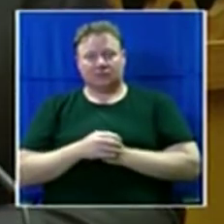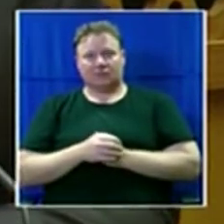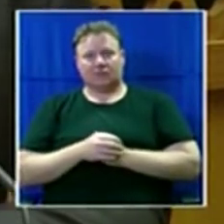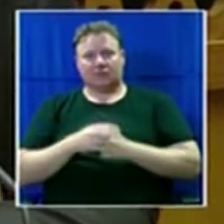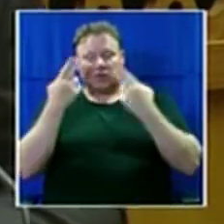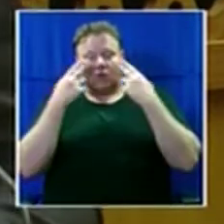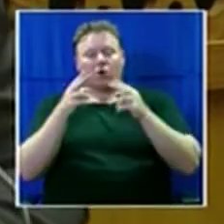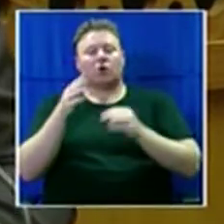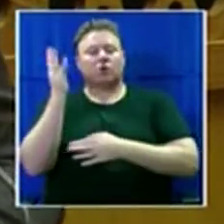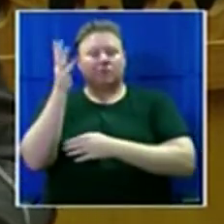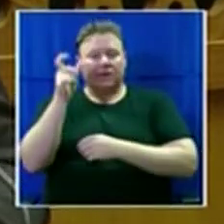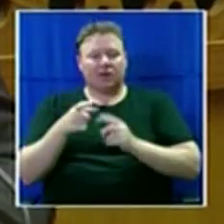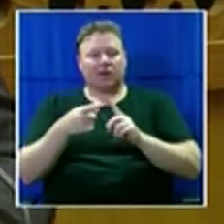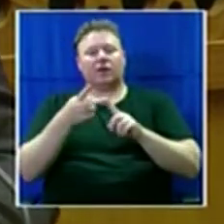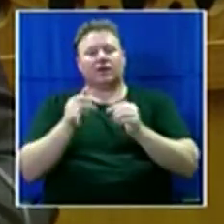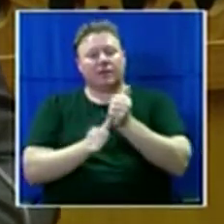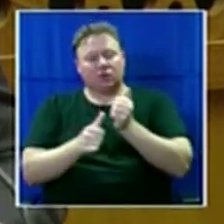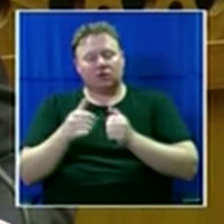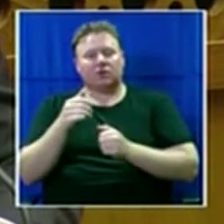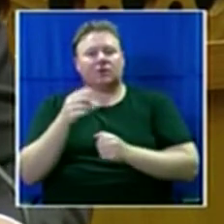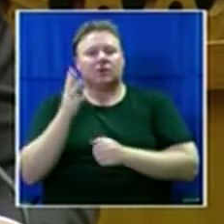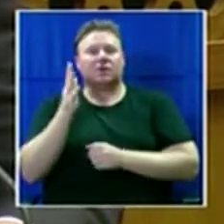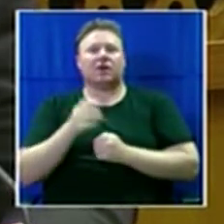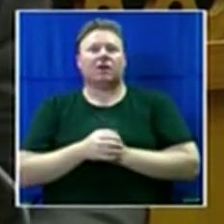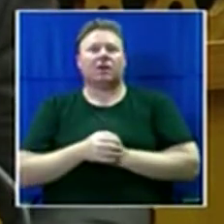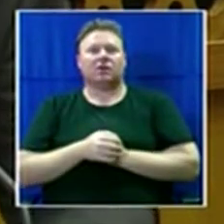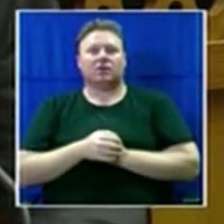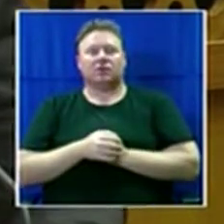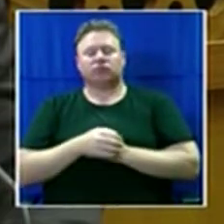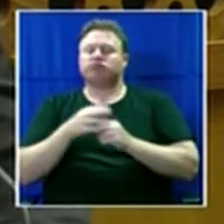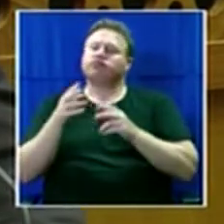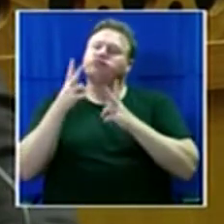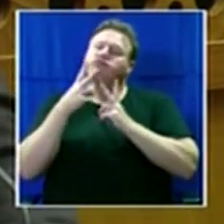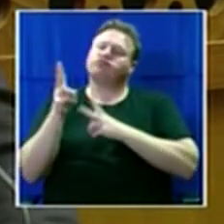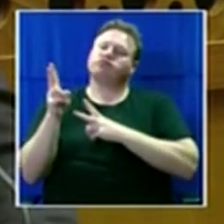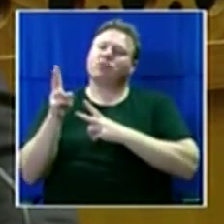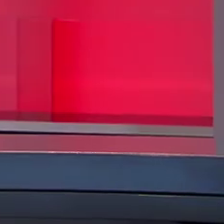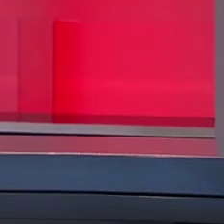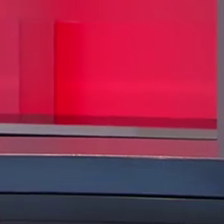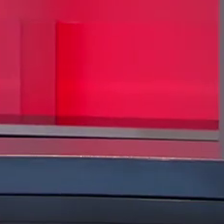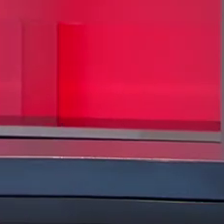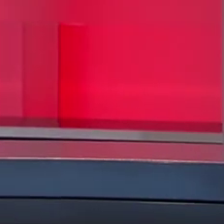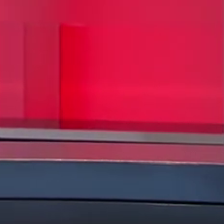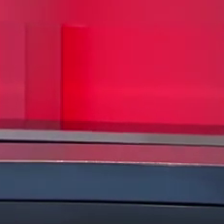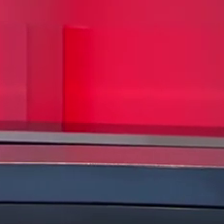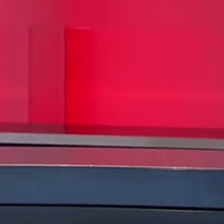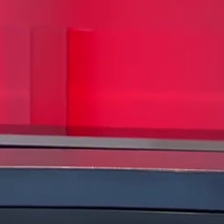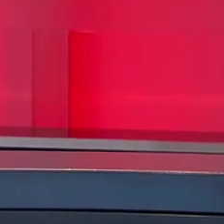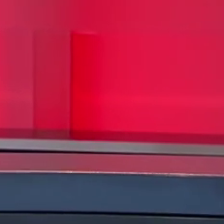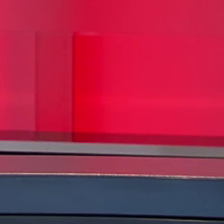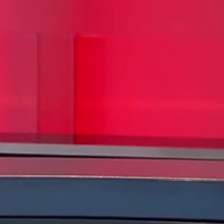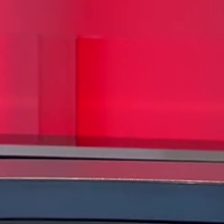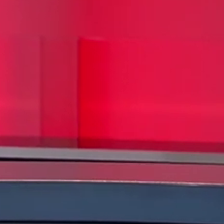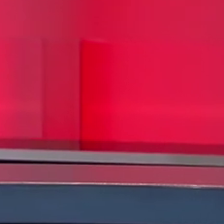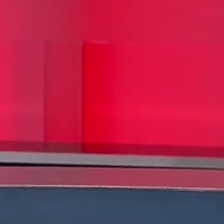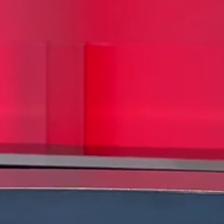uitgestaan het was toe die VF+ gepleit het dat meer gedoen moet word om plaasaanvalle te stop. Pieter du Toit, die